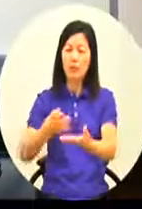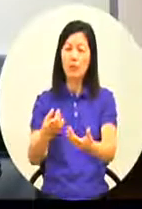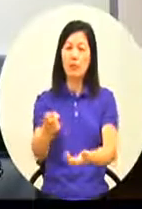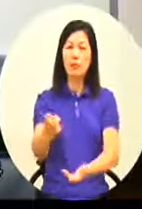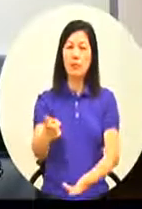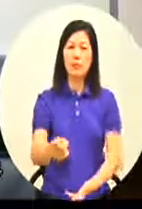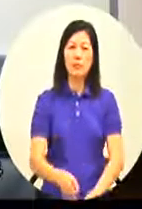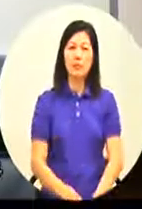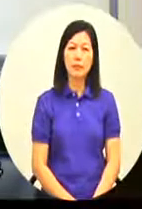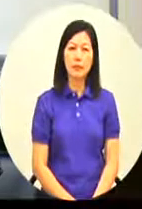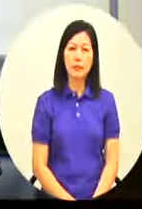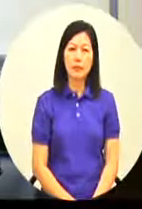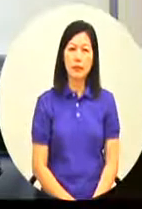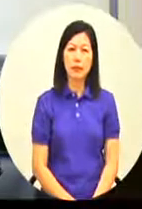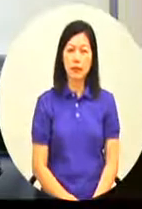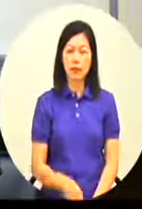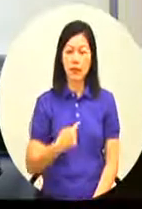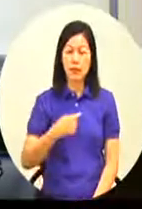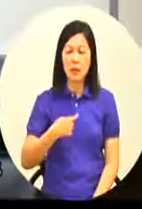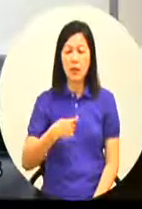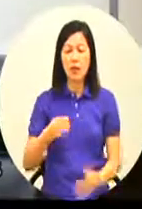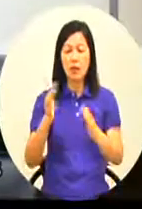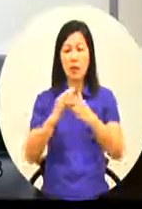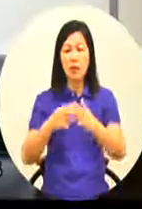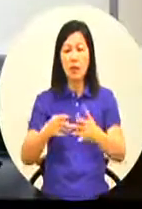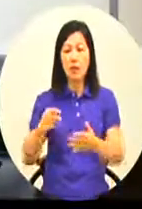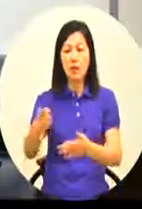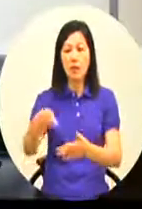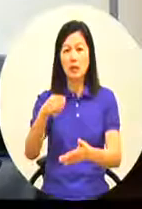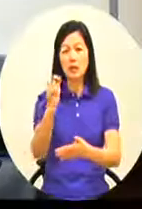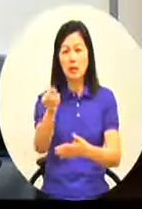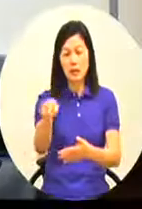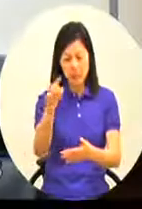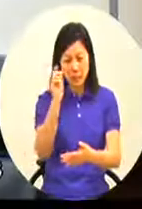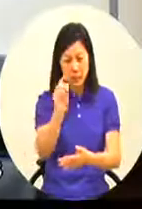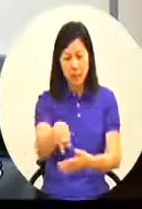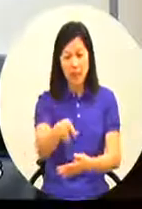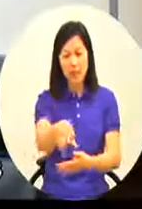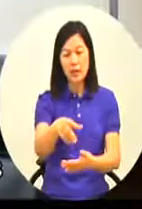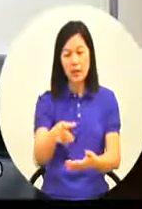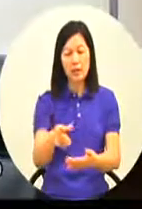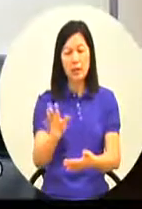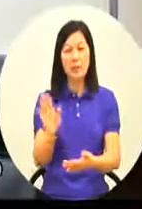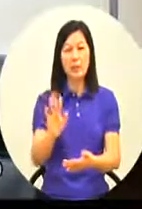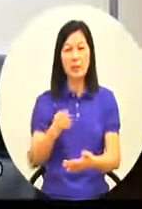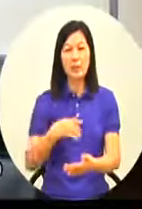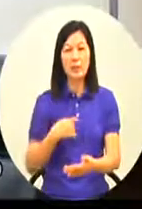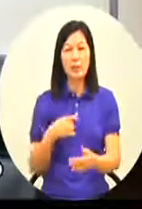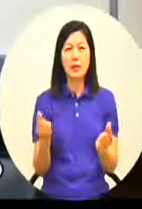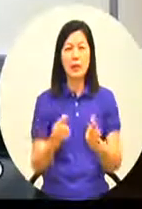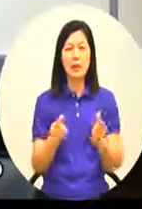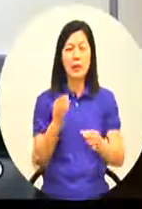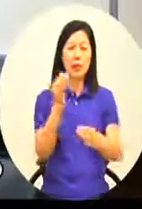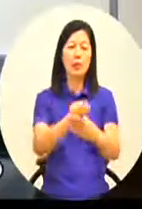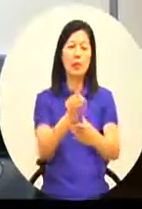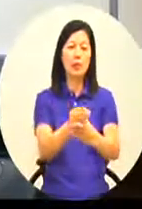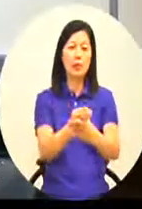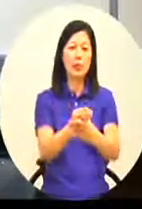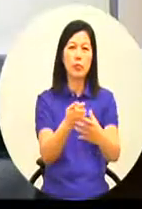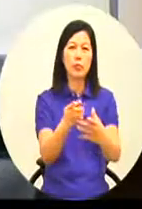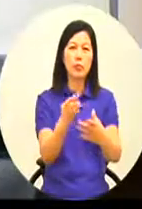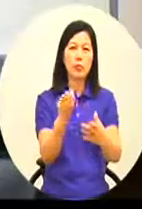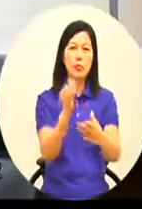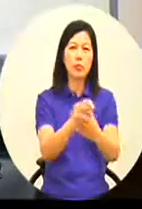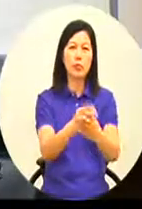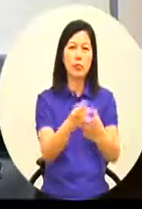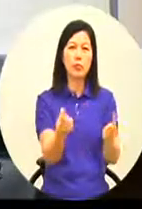我意思吗？你不爱跟我买，我。你看得到我账面价格，就是我股票，我比如讲股票啦吼，明